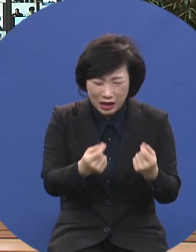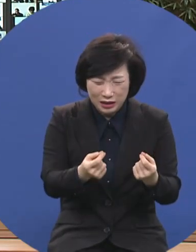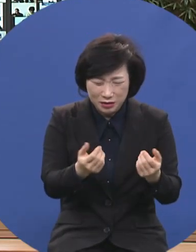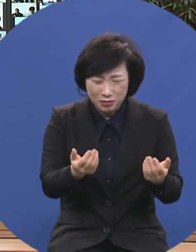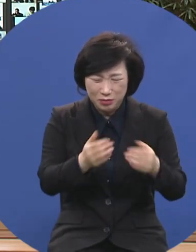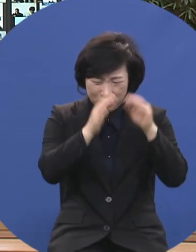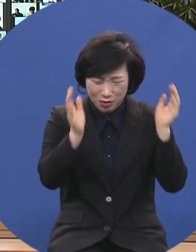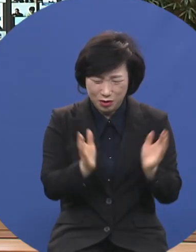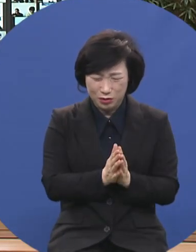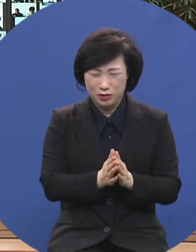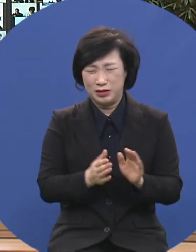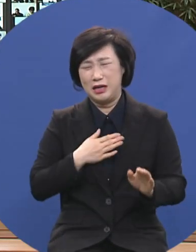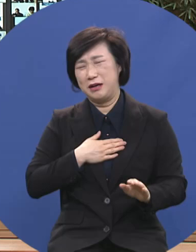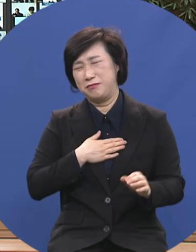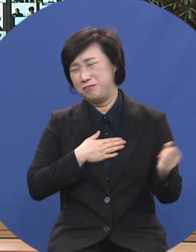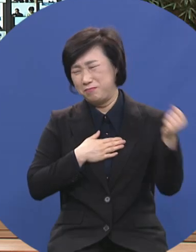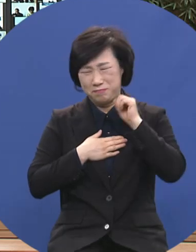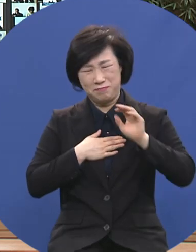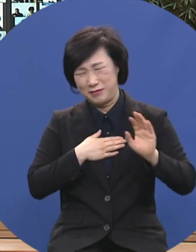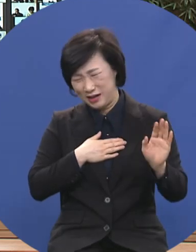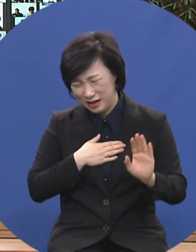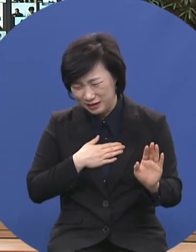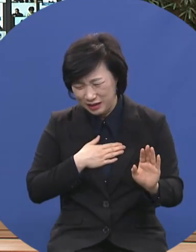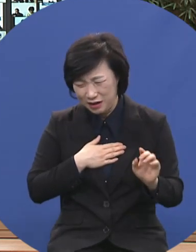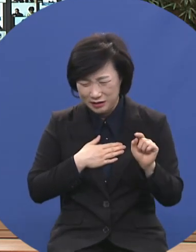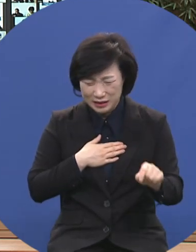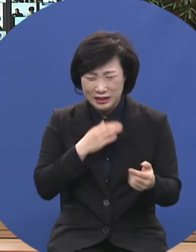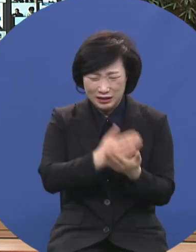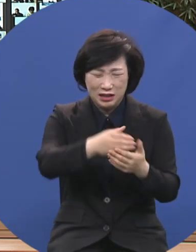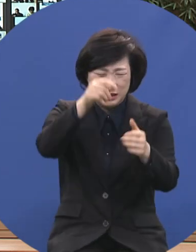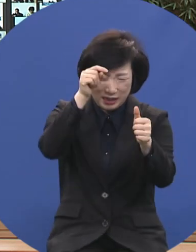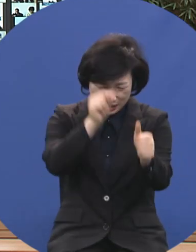우리는 절대 당하지 않는다. 너는